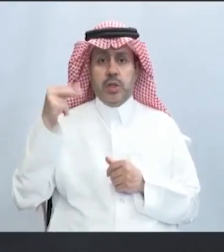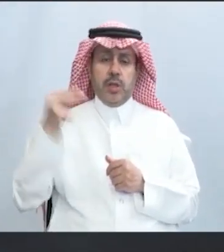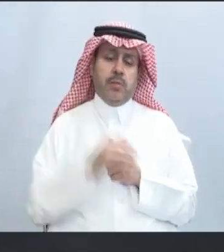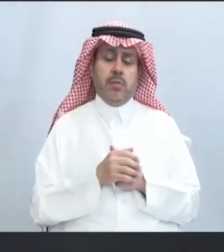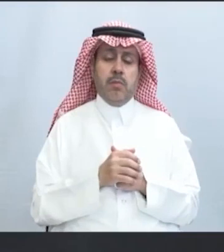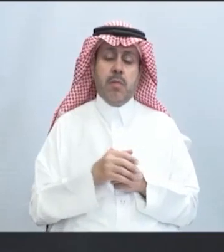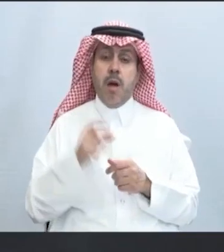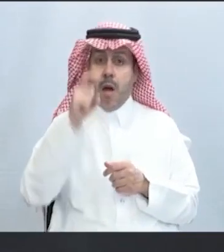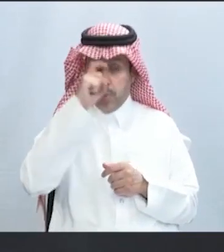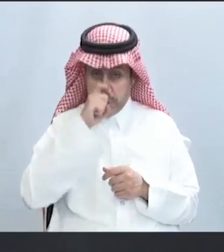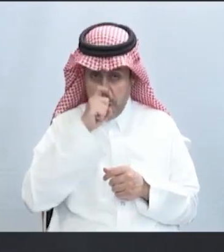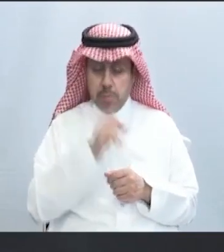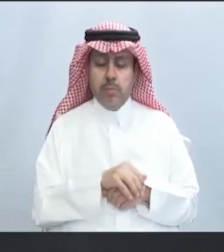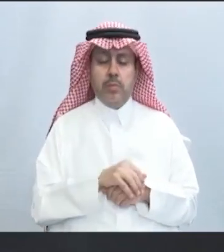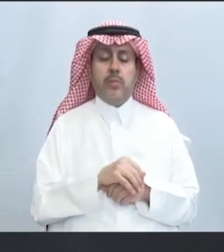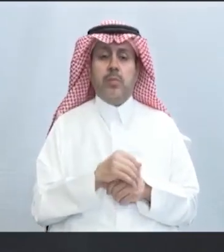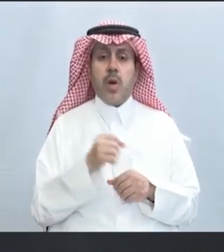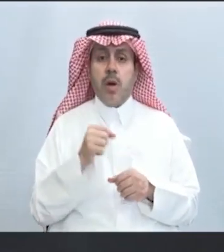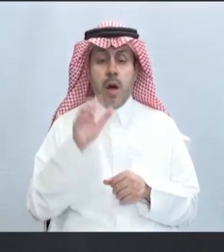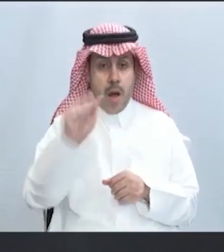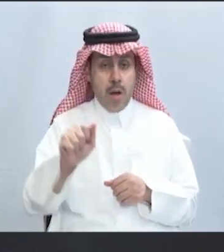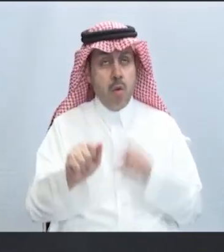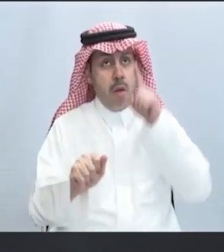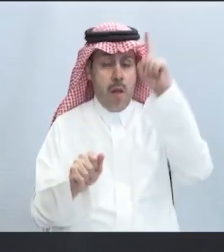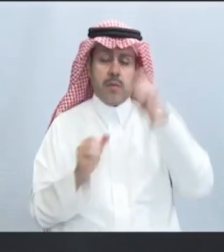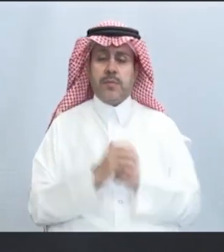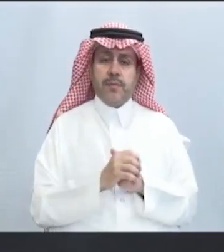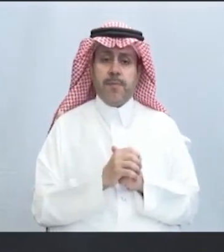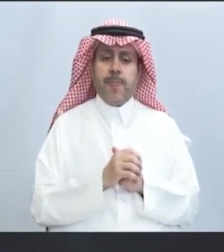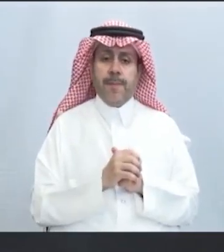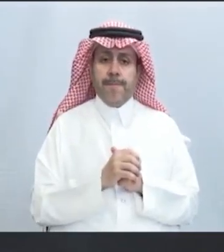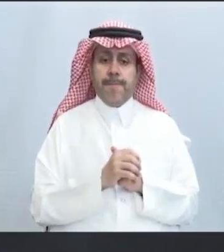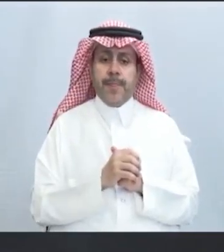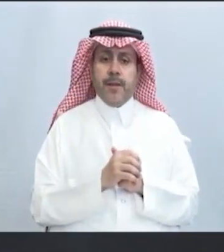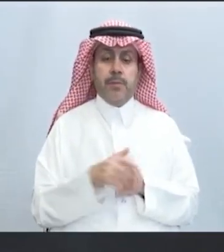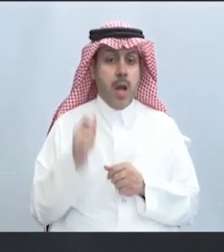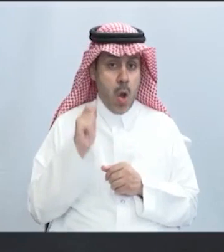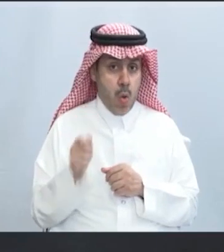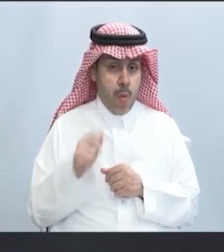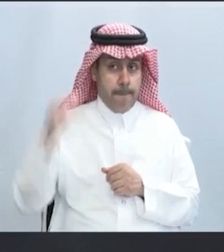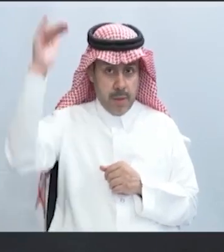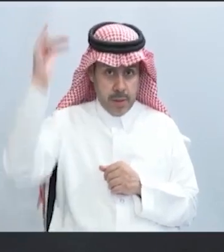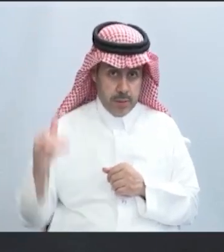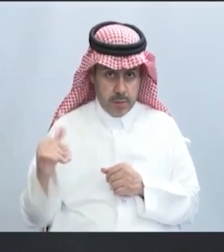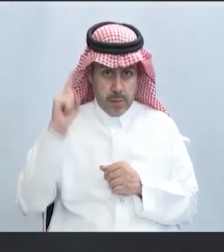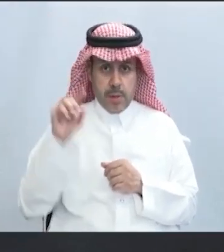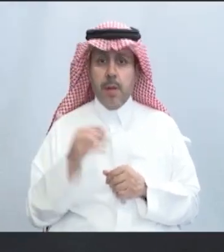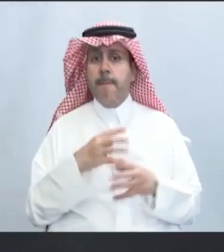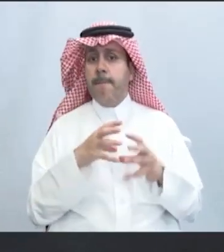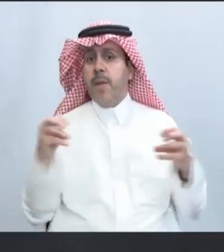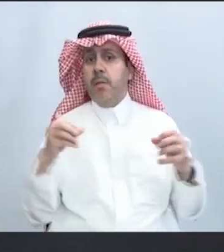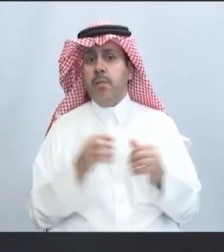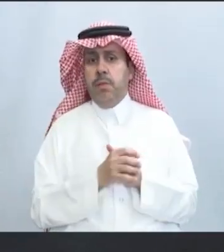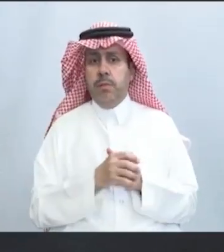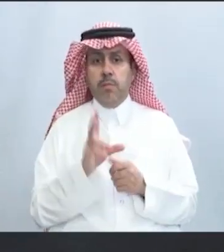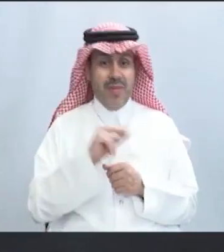الزامي هذا الامر الالزامي من حقوق الله جل وعلا طيب ما معنى الحكم بما انزل الله كما في هذه